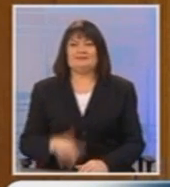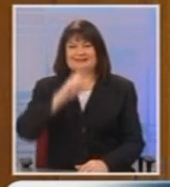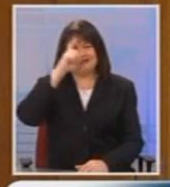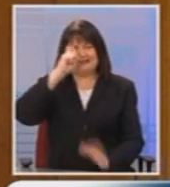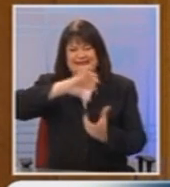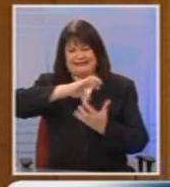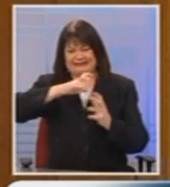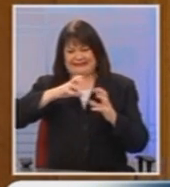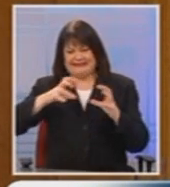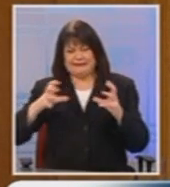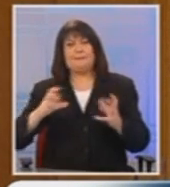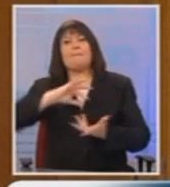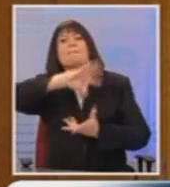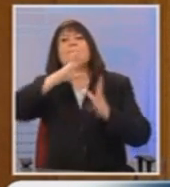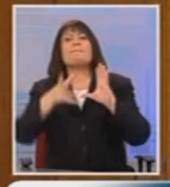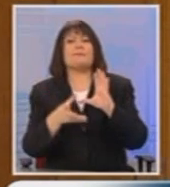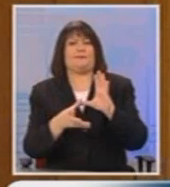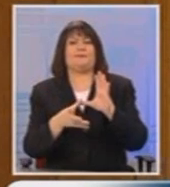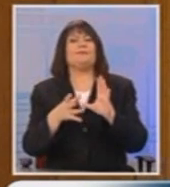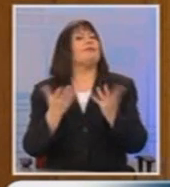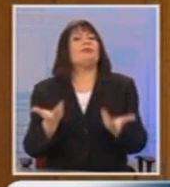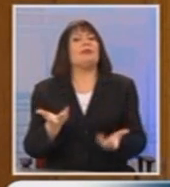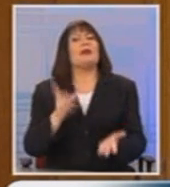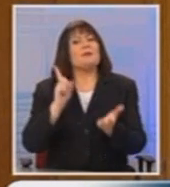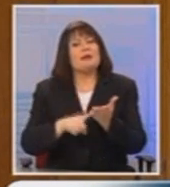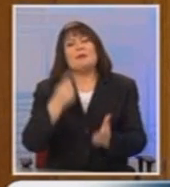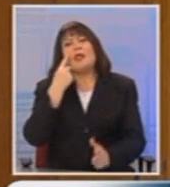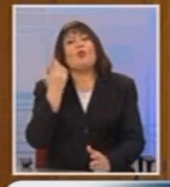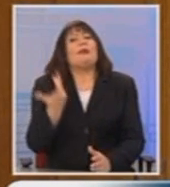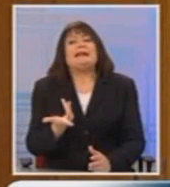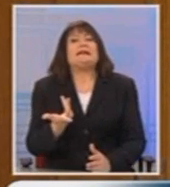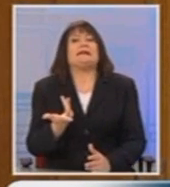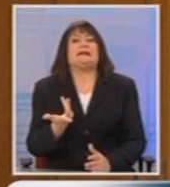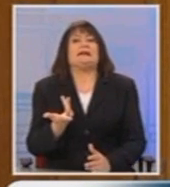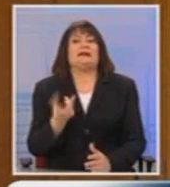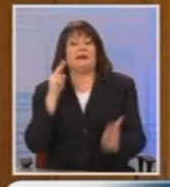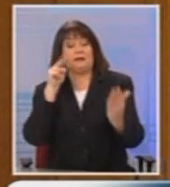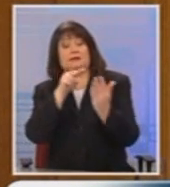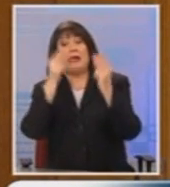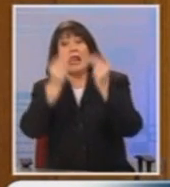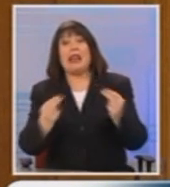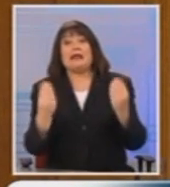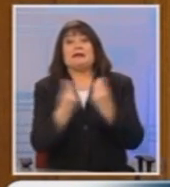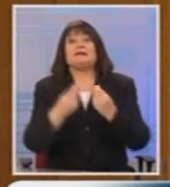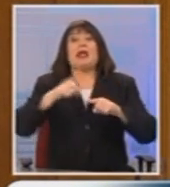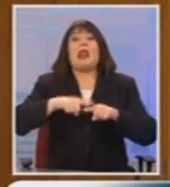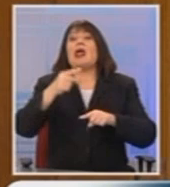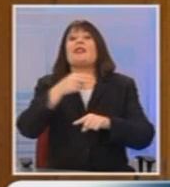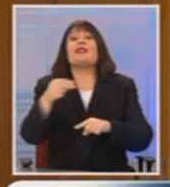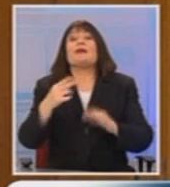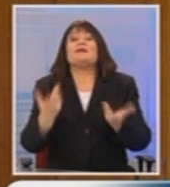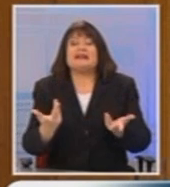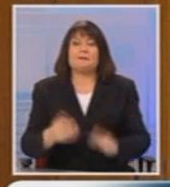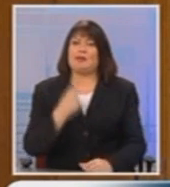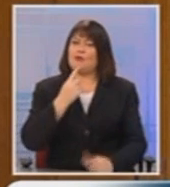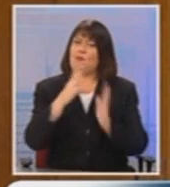πολυπλοκότητα παγκόσμια, στα όρια της οποίας πρέπει να αναζητήσουμε την optimum λύση για το ελληνικό ζήτημα.